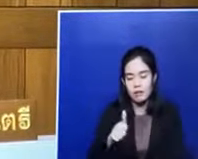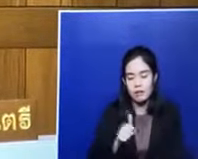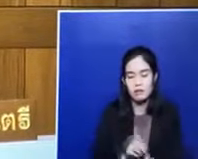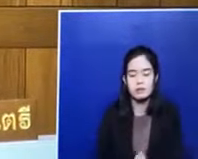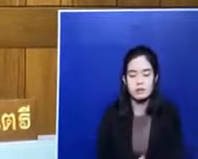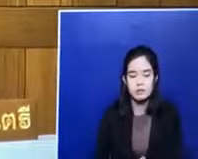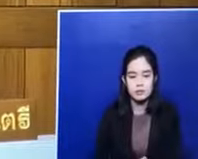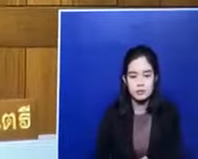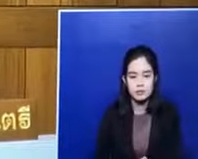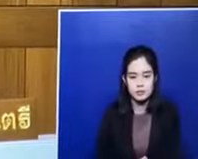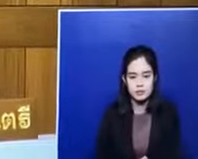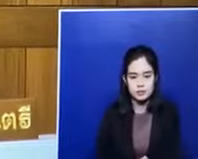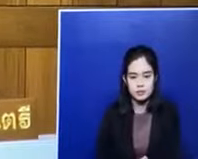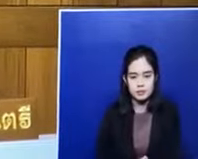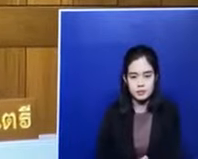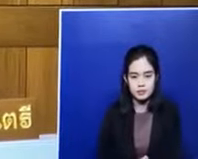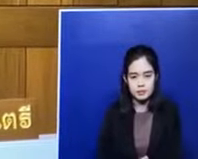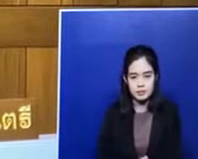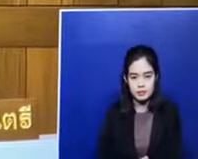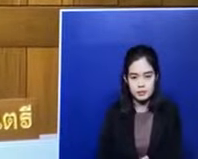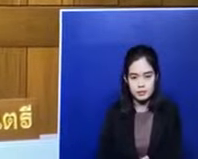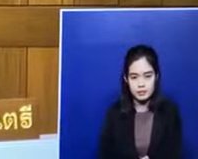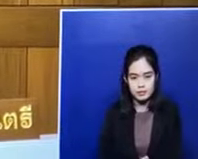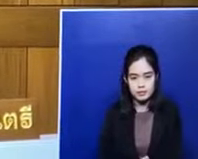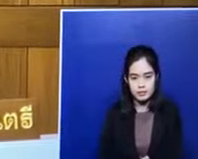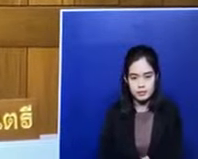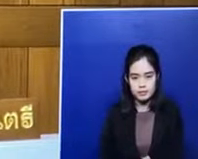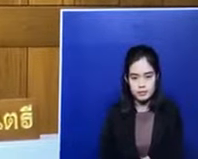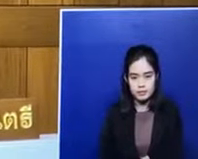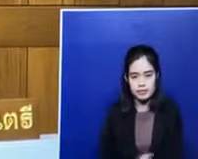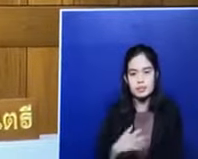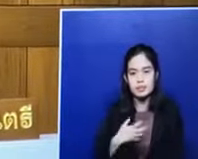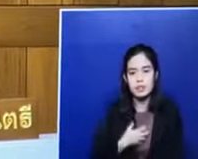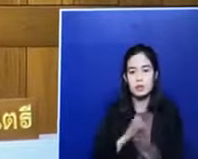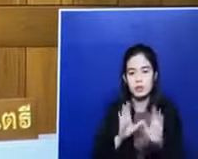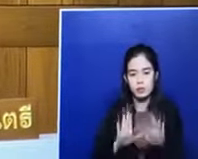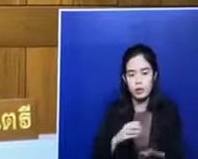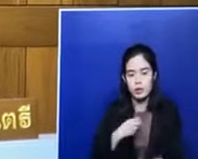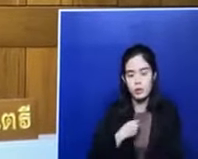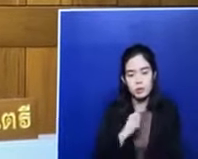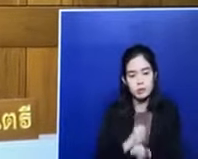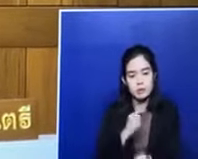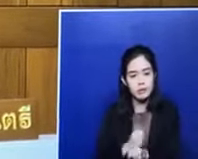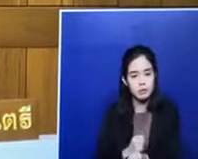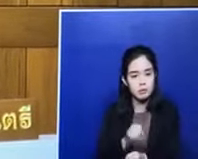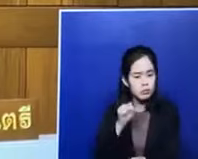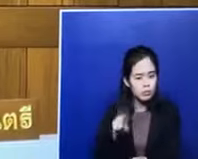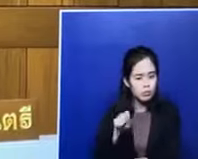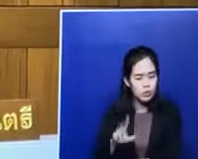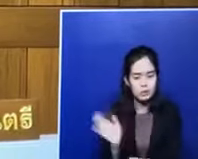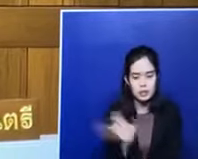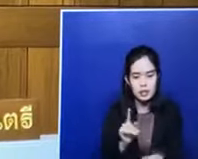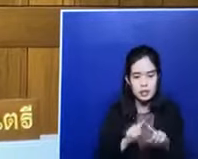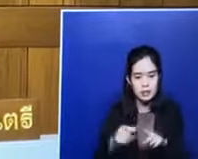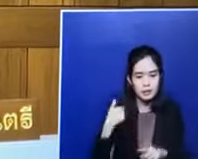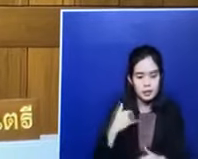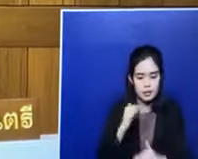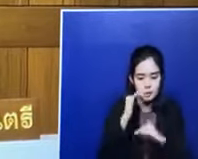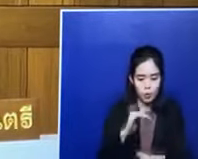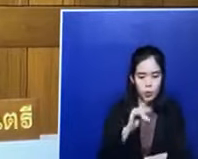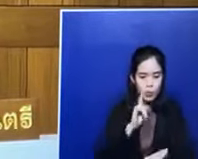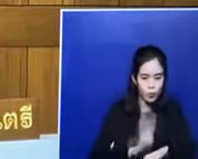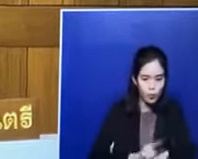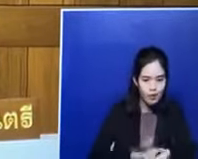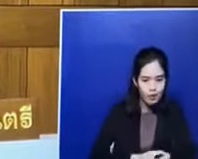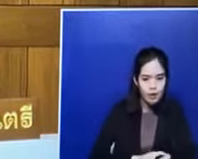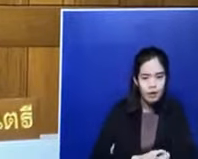ดิมและที่ปรับเปลี่ยนใหม่นะครับอันนี้ก็ยังไงก็ตามเราก็พยายามเร่งรัดและมีการกำหนดเวลากรอบเวลาจะต้องผูกพันสัญญาได้